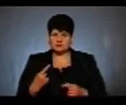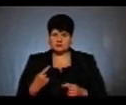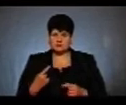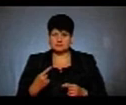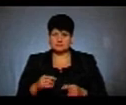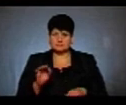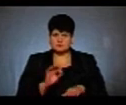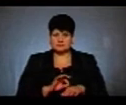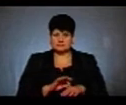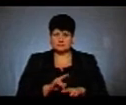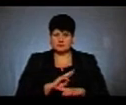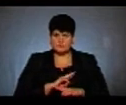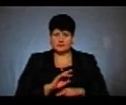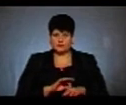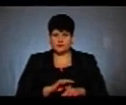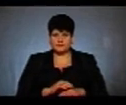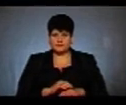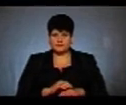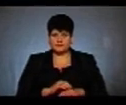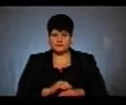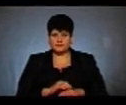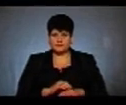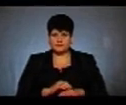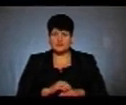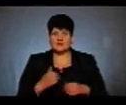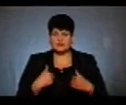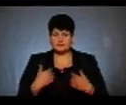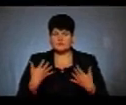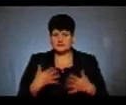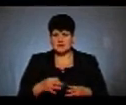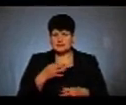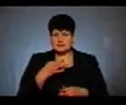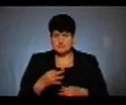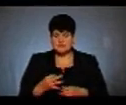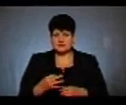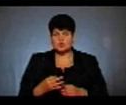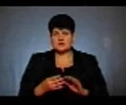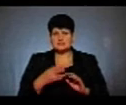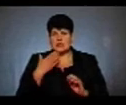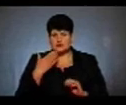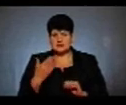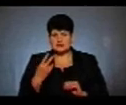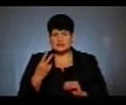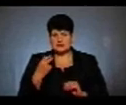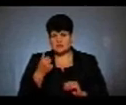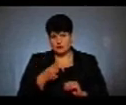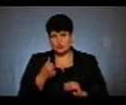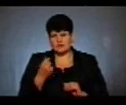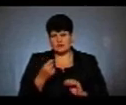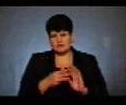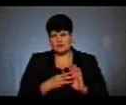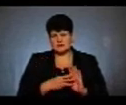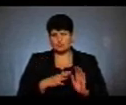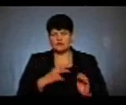від такого захворювання? Значить, я сказав, що за останні роки 8 у нас було 2 випадки. Один